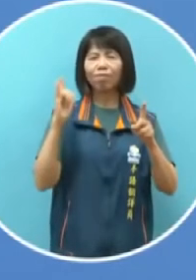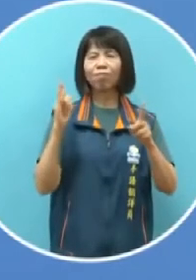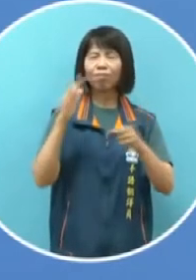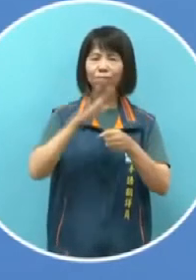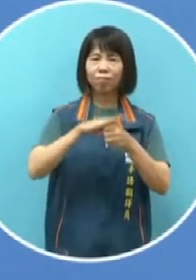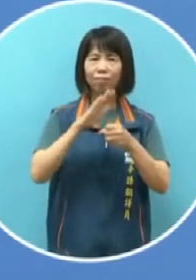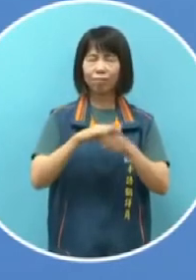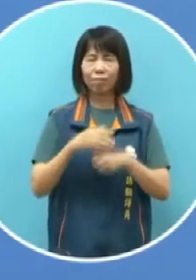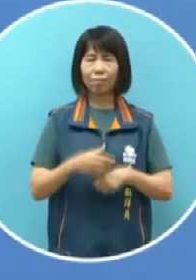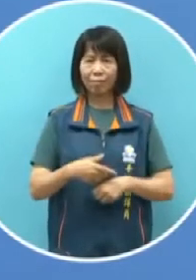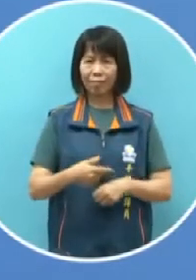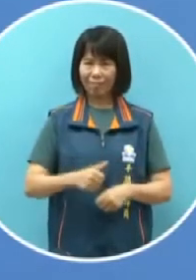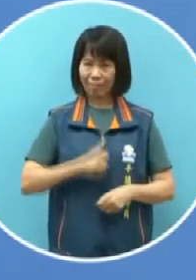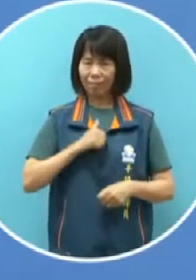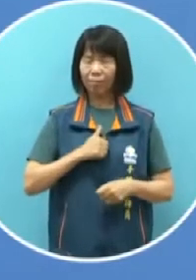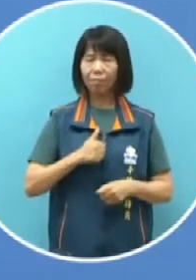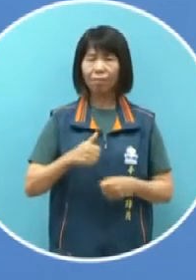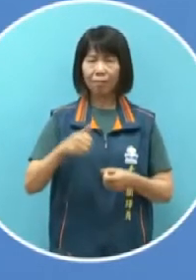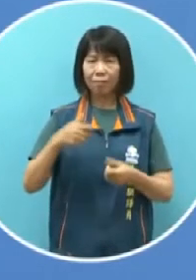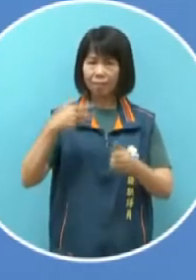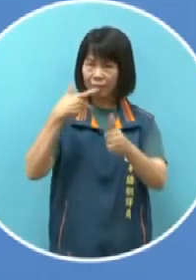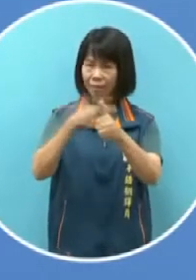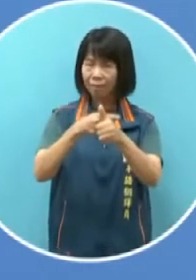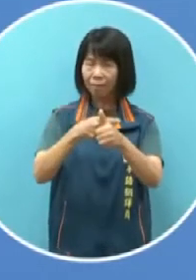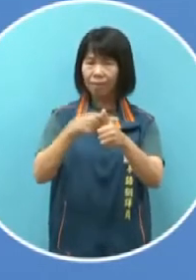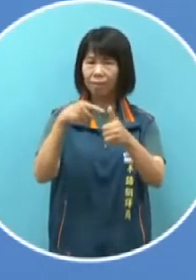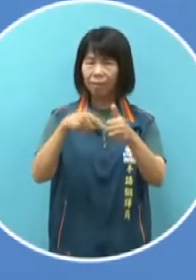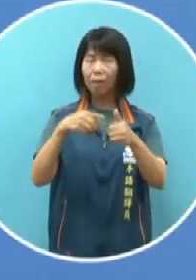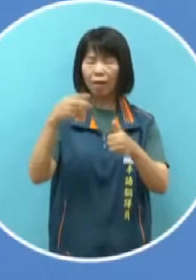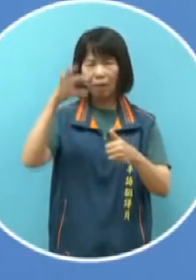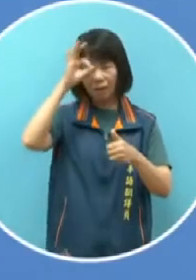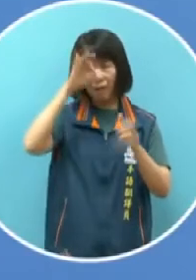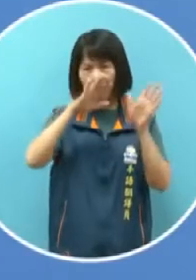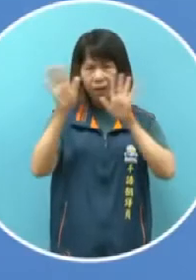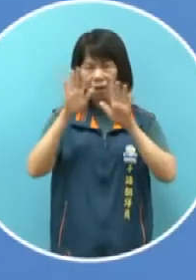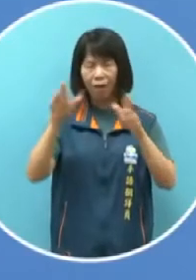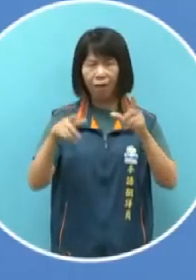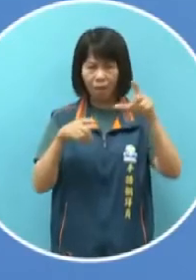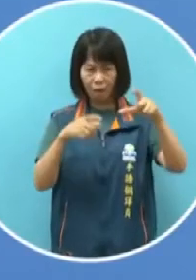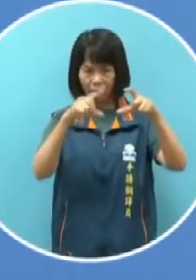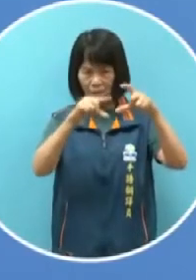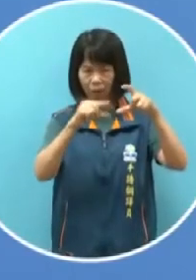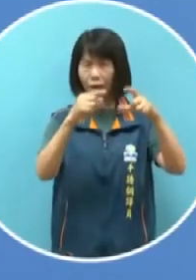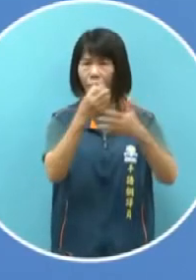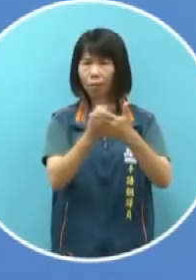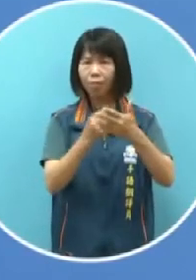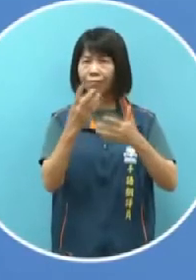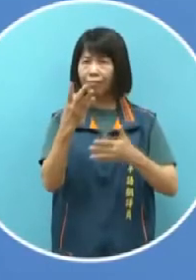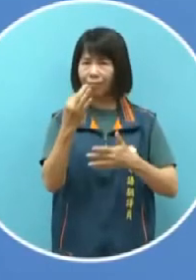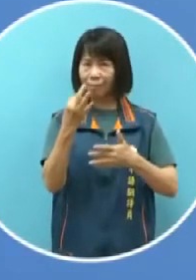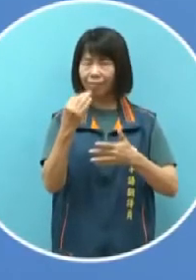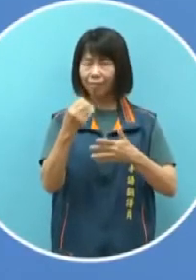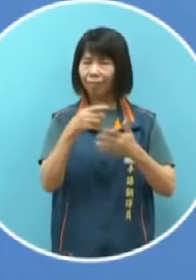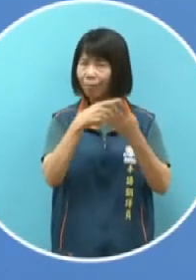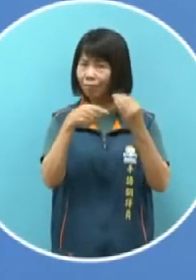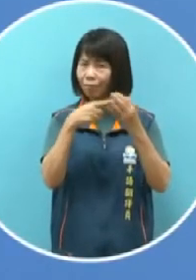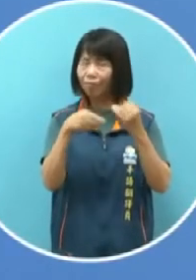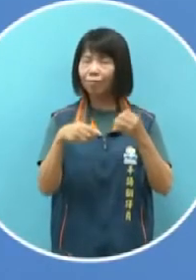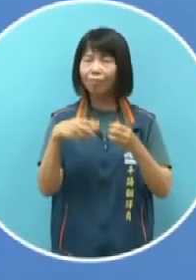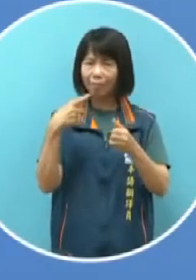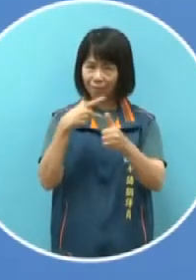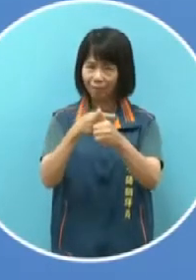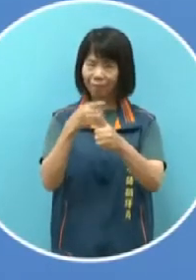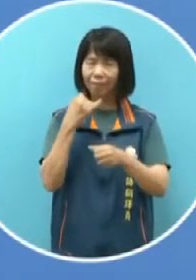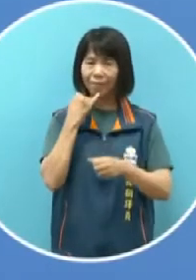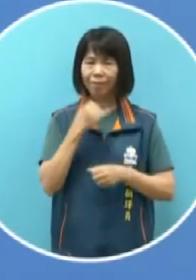的人数还是依照那天残剂剩余多少剂量的那个数目来做施